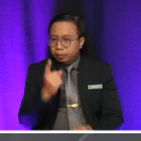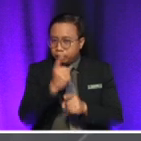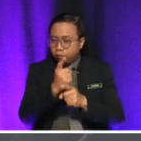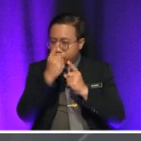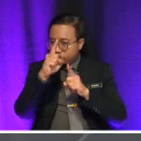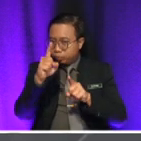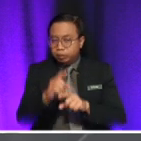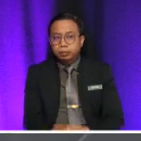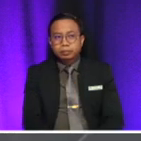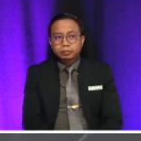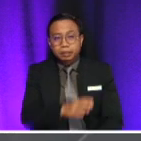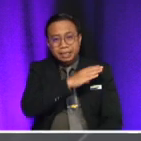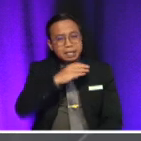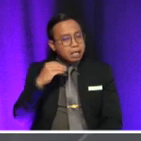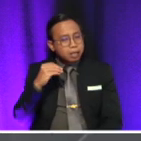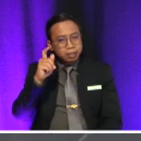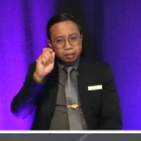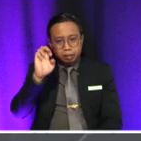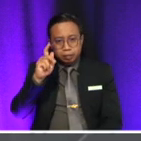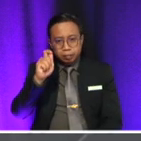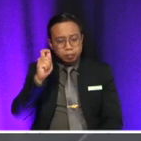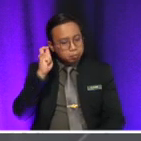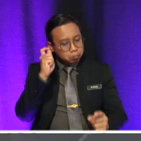betul dan tepat sekali